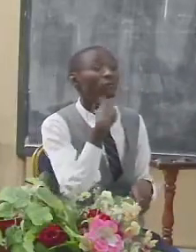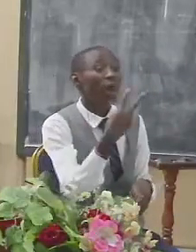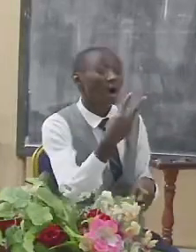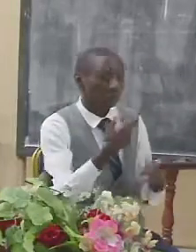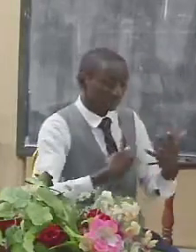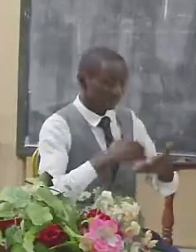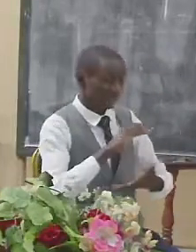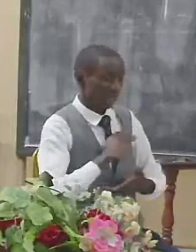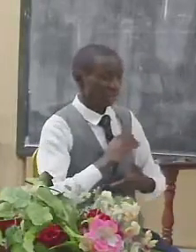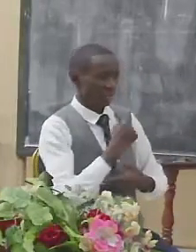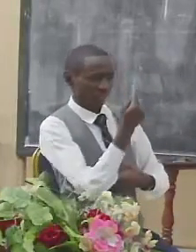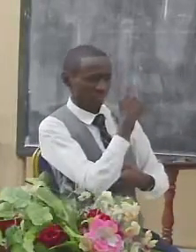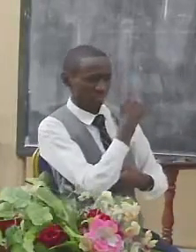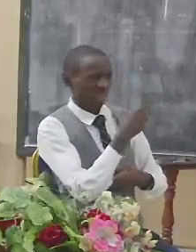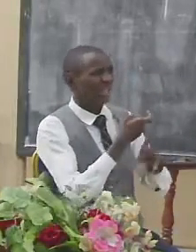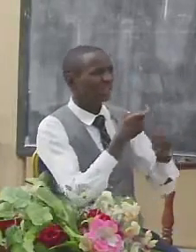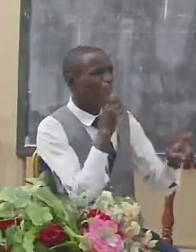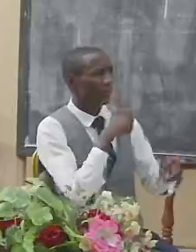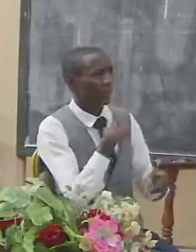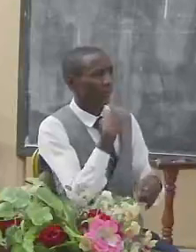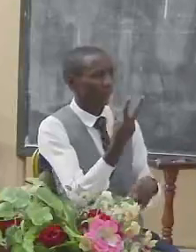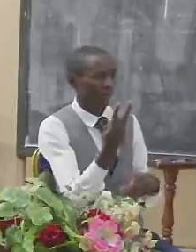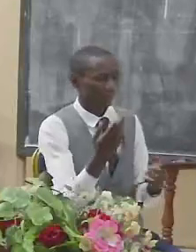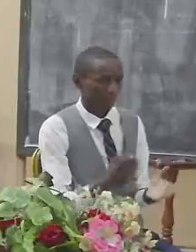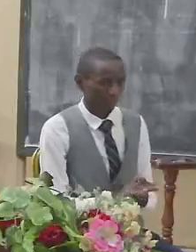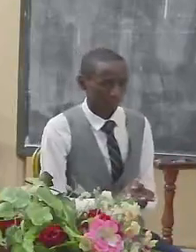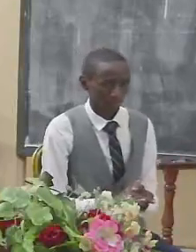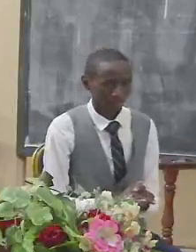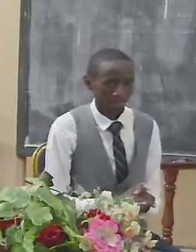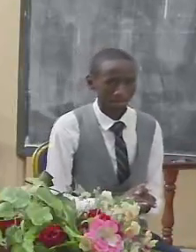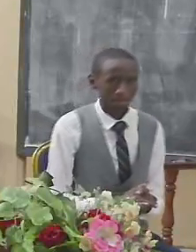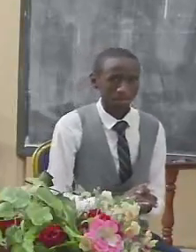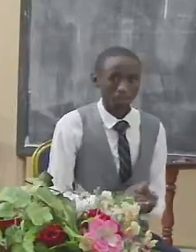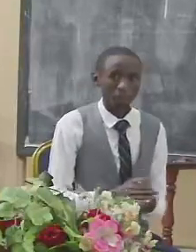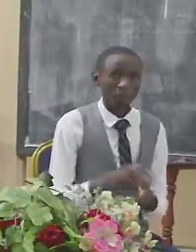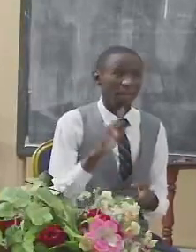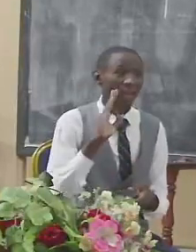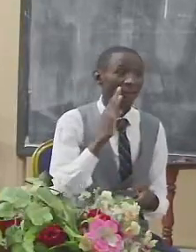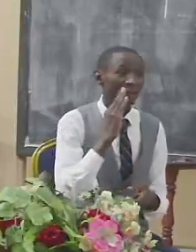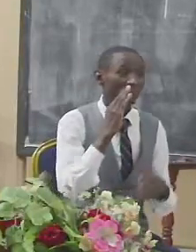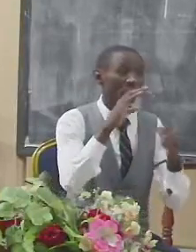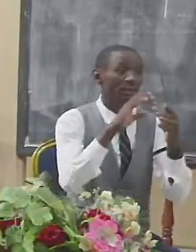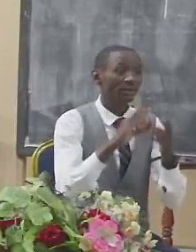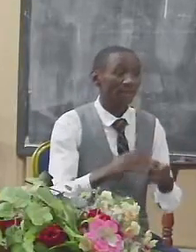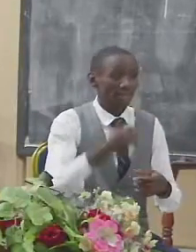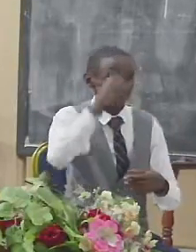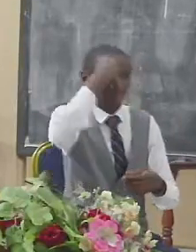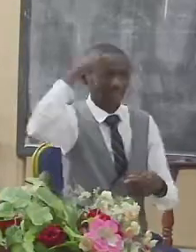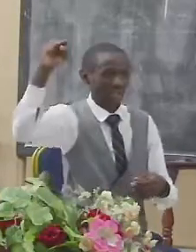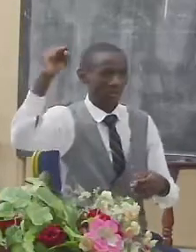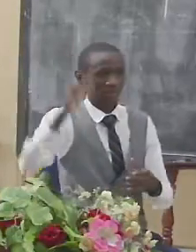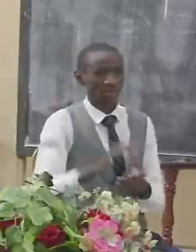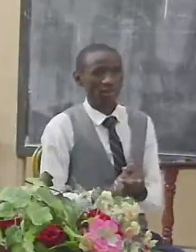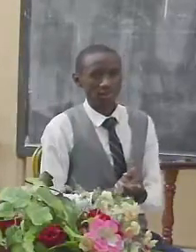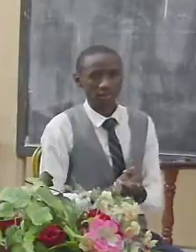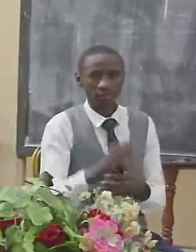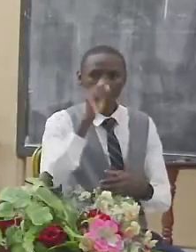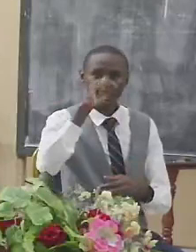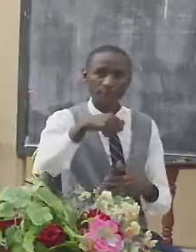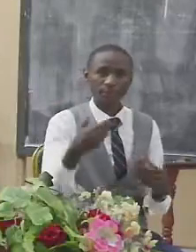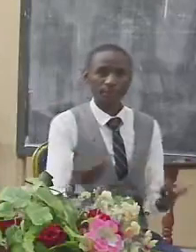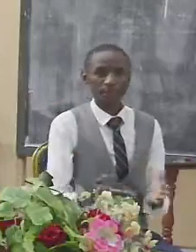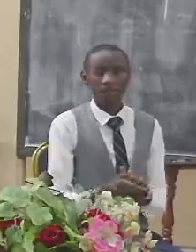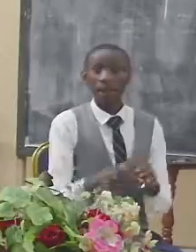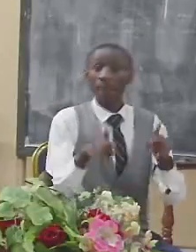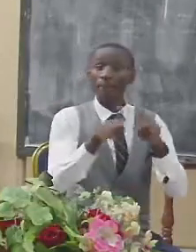kule. Mais ça vient d'où? Binatoka wapi? Les fruits de la désobéissance. Matunda ya kutokutii. Oui. Ndio.